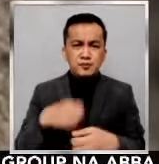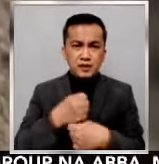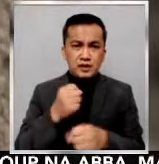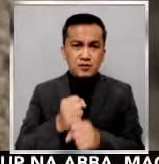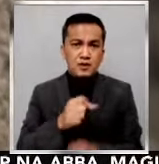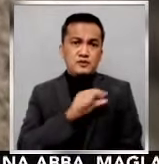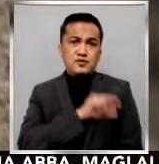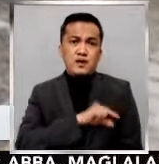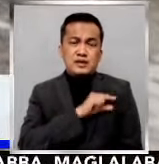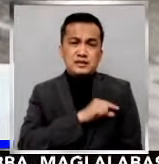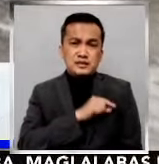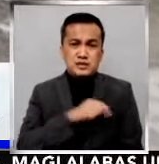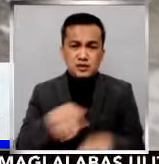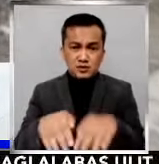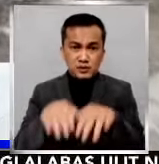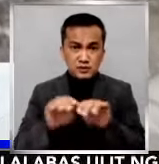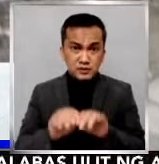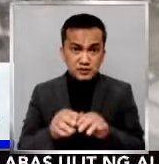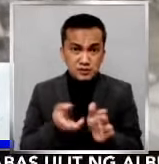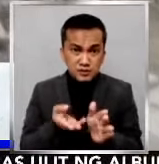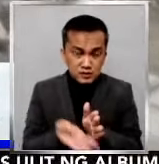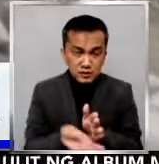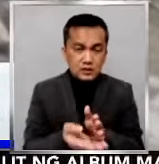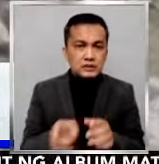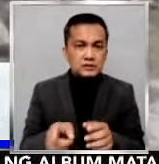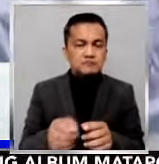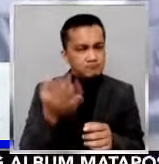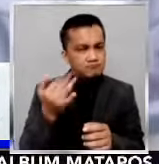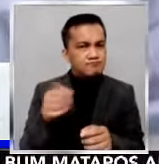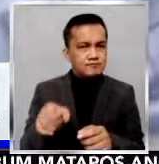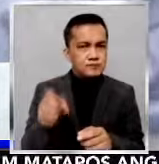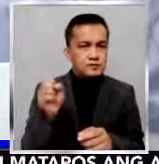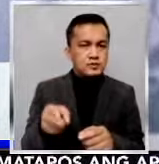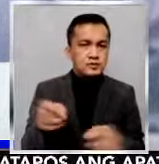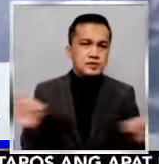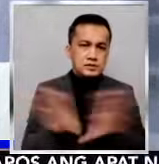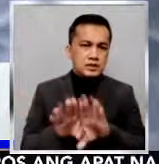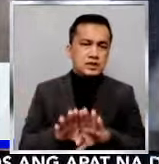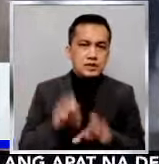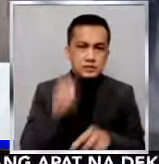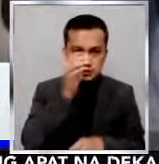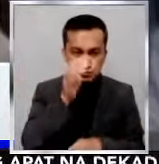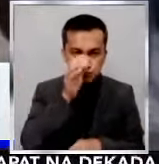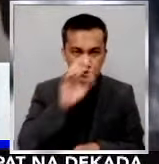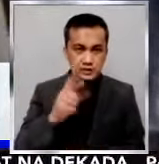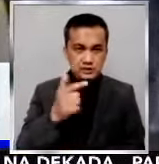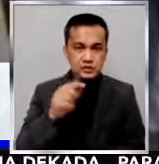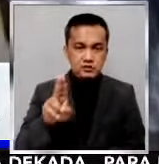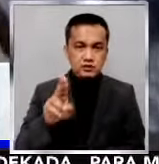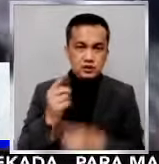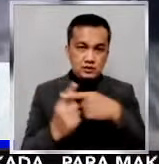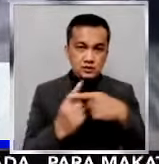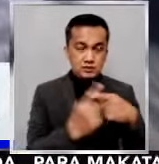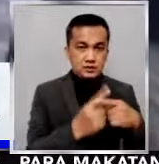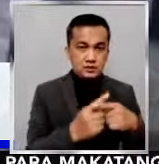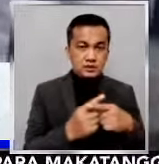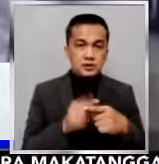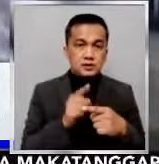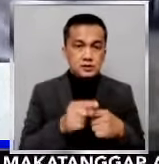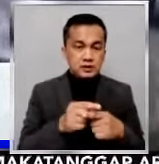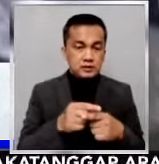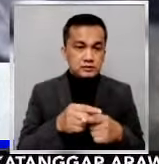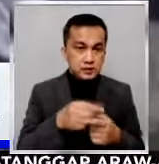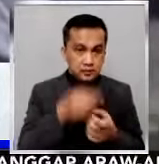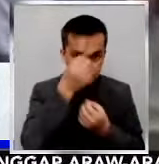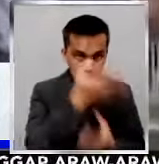At dahil dito, pinapasara na ng Cebu City LGU ang sementeryo. Naipagpaalam na rin daw sa mga pamilya ng